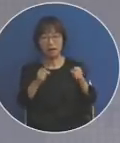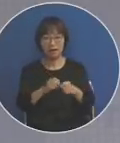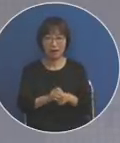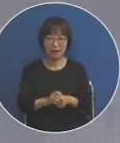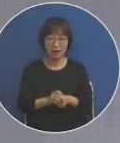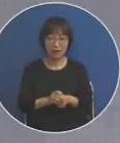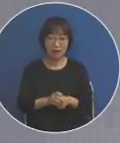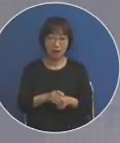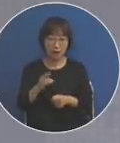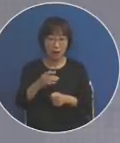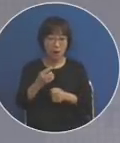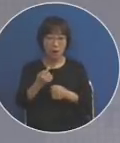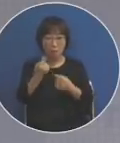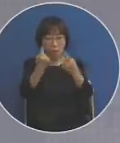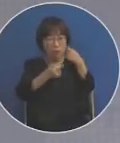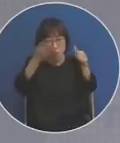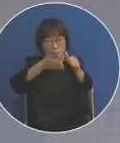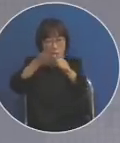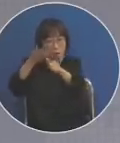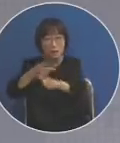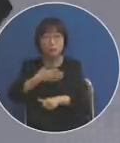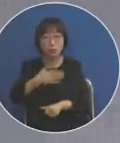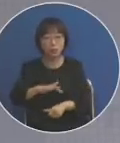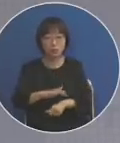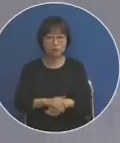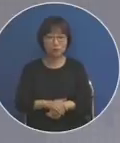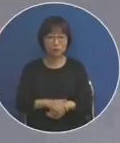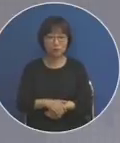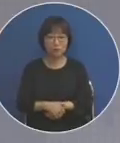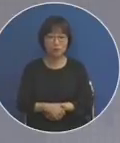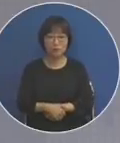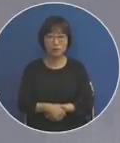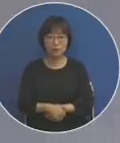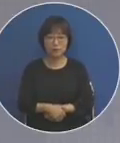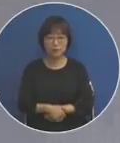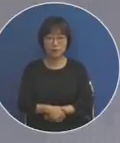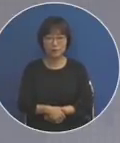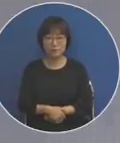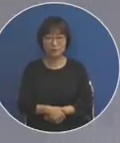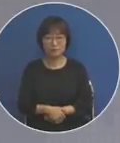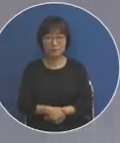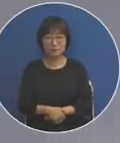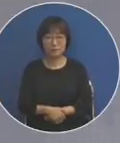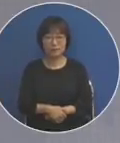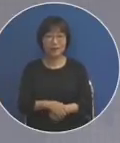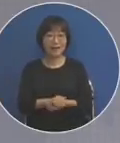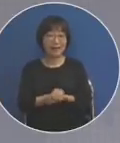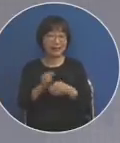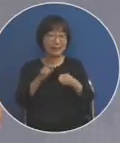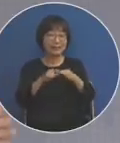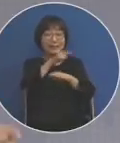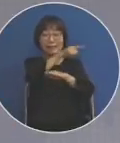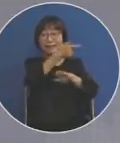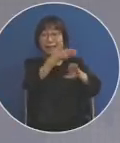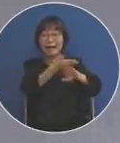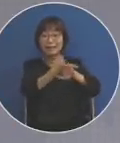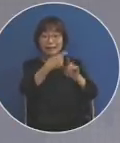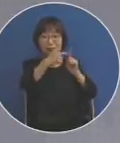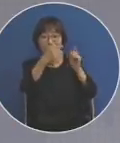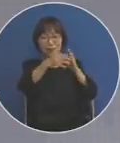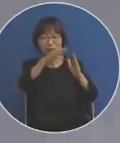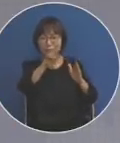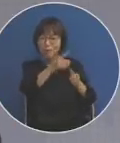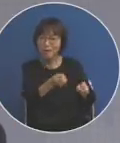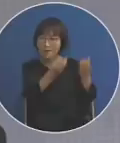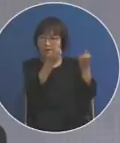Because not once we always go and enforce it. 오히려 막 뉴스나 그 어떤 교회도 참여 그렇게 안 합니다. And even other churches they don't go and